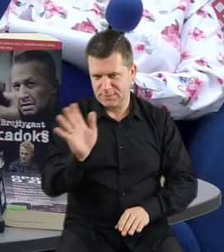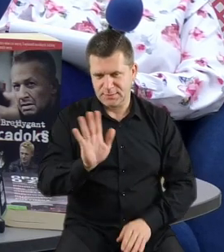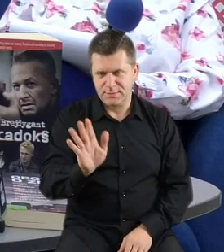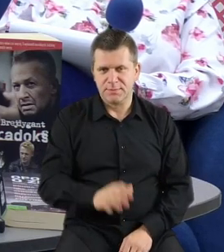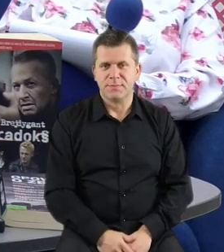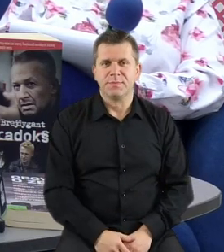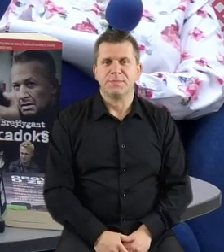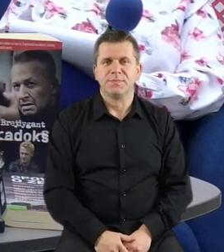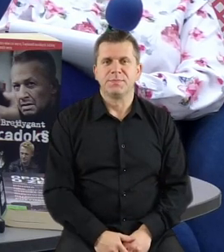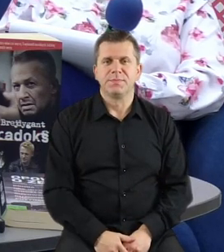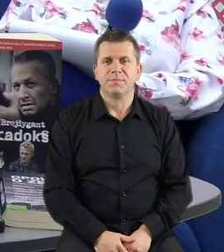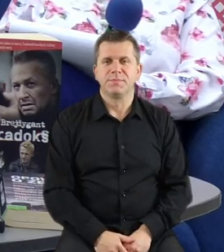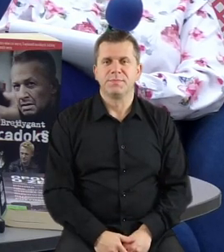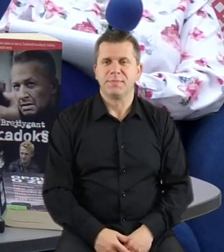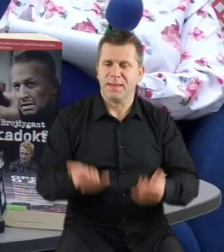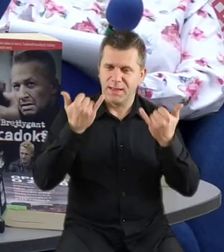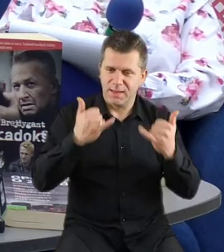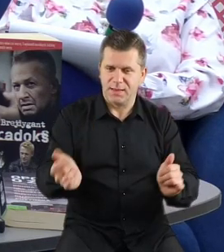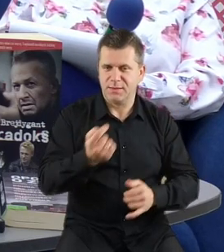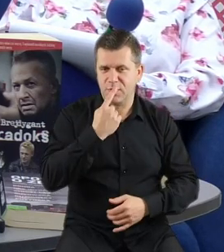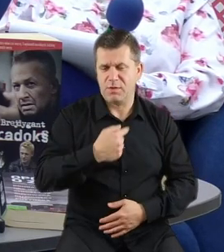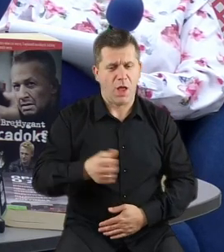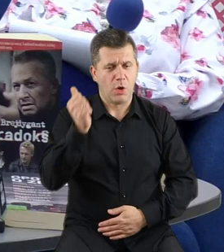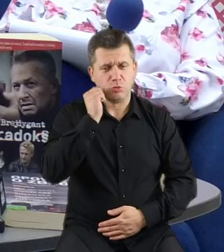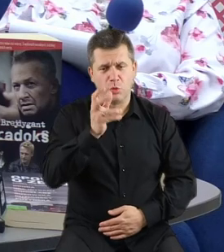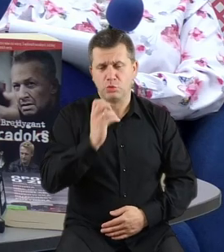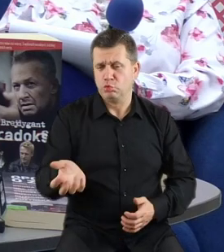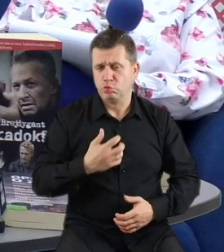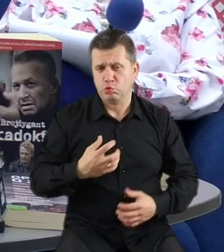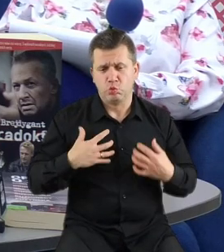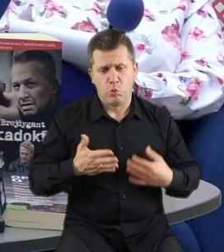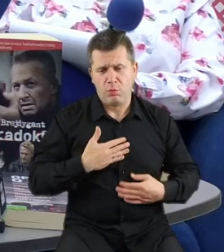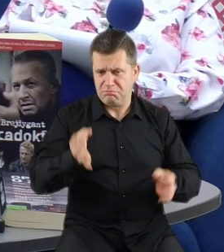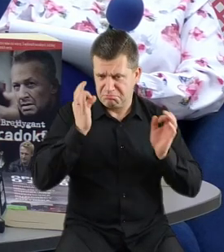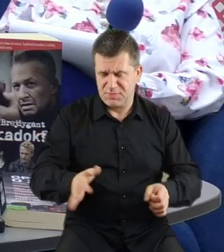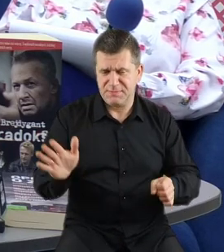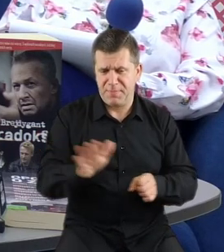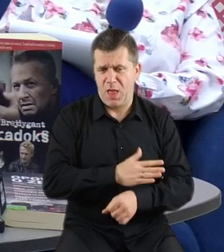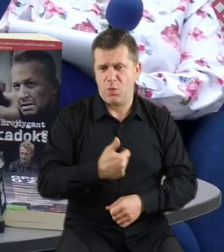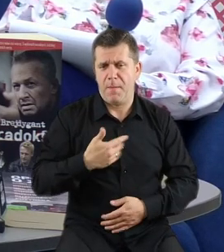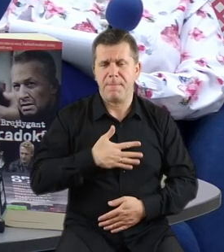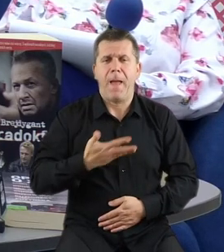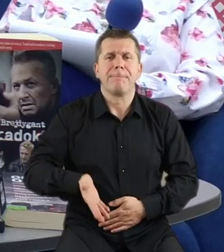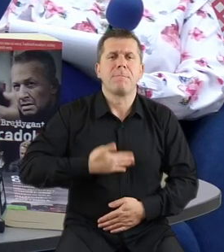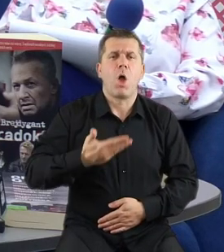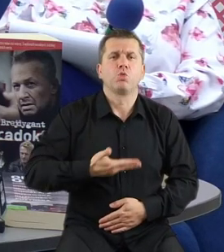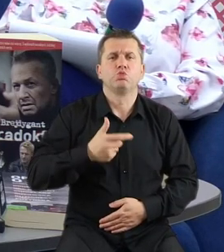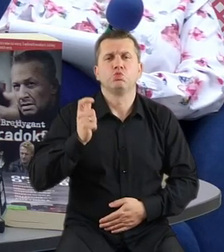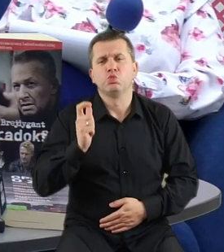mieć... To znaczy inaczej powiem, ja na co dzień się czuję dosyć spełniony. To nie jest tak, że ja mam jakieś takie poczucie